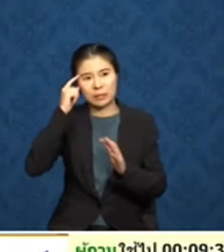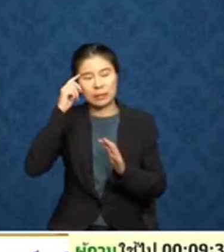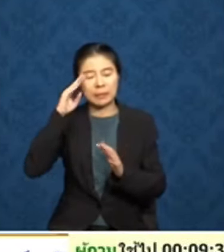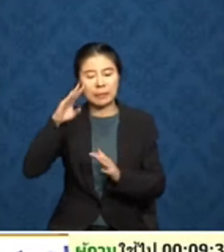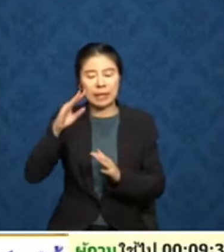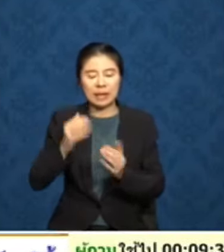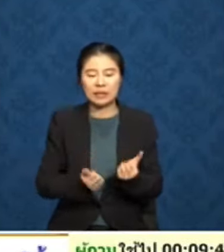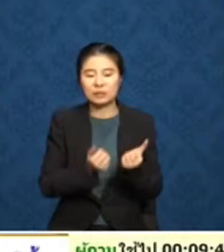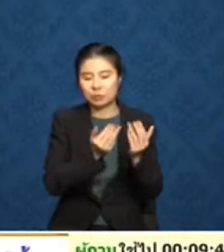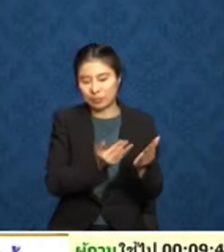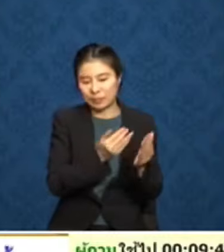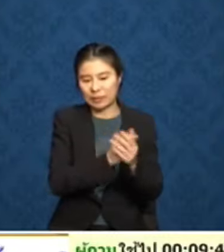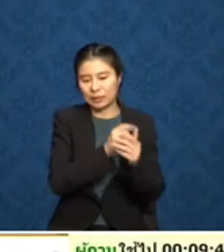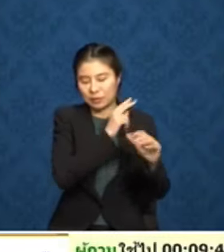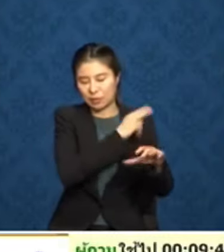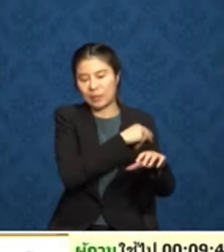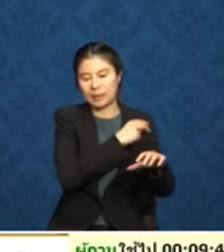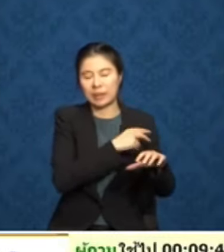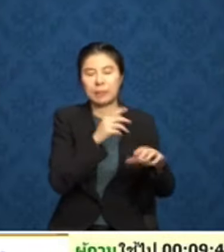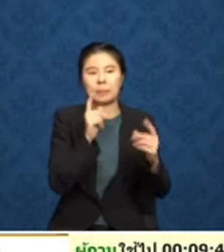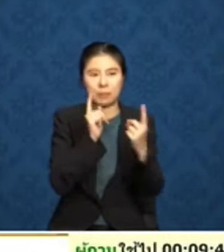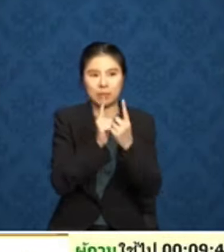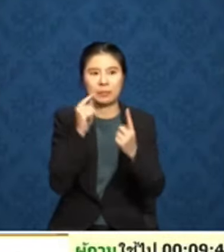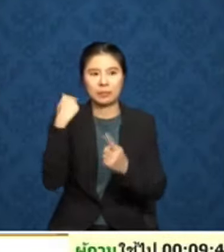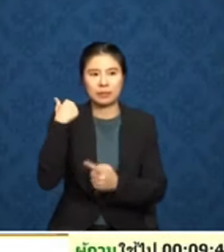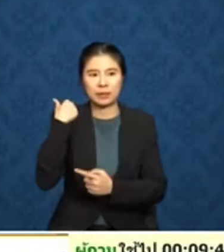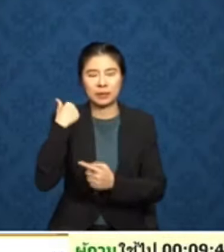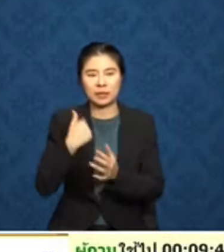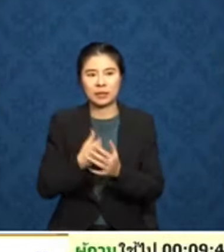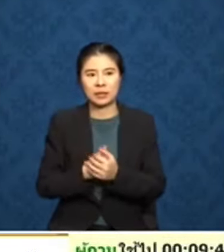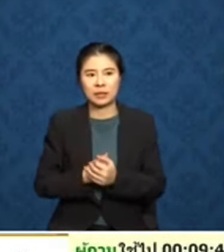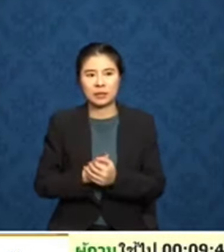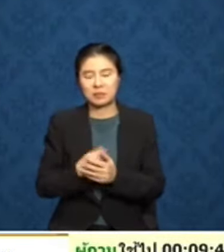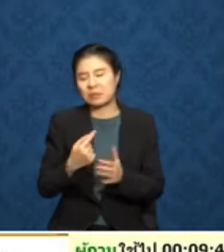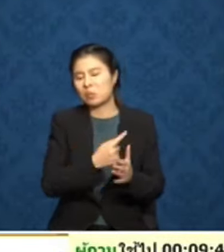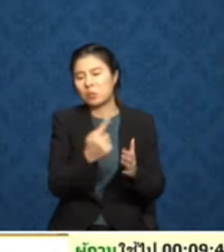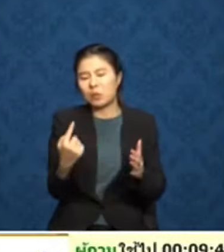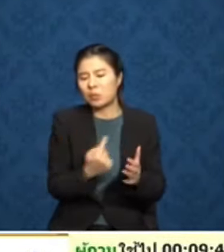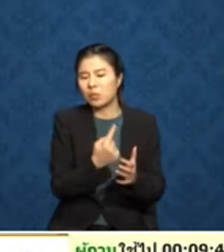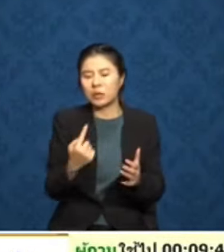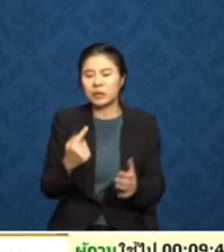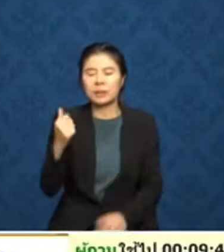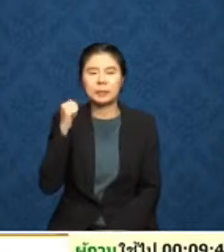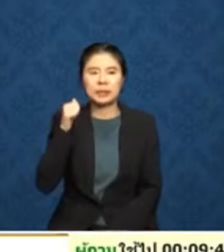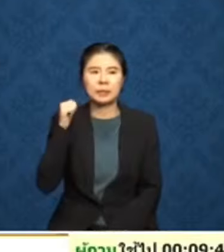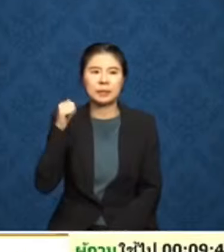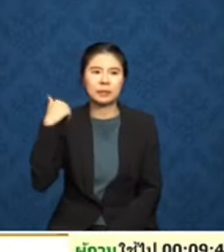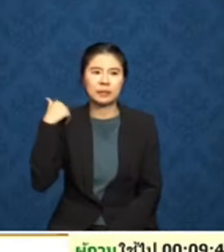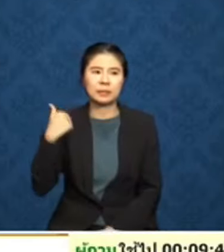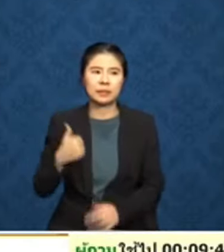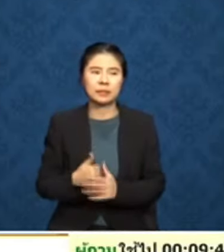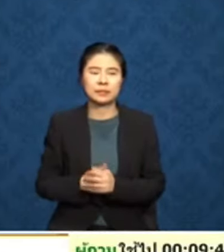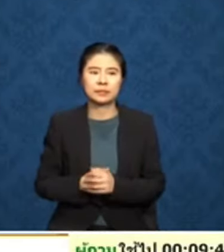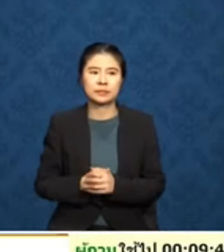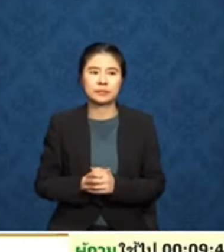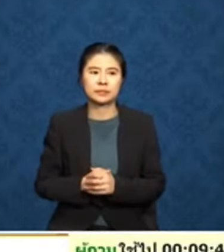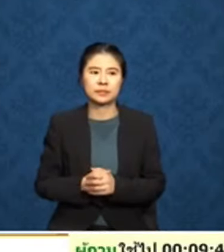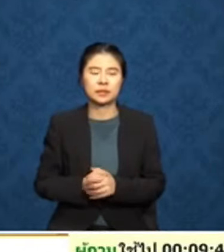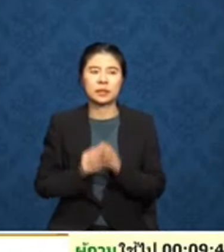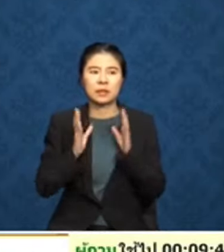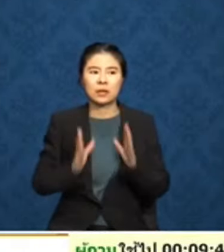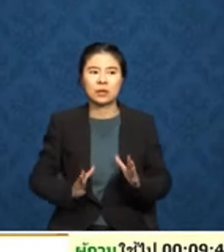เนี่ยเข้าไปนะคะในระบบสาธารณสุขและที่ฉันเชื่อว่าผู้ที่ฟังอยู่นะคะ